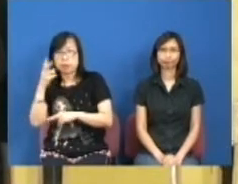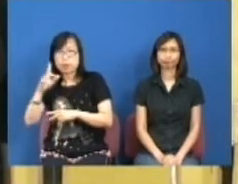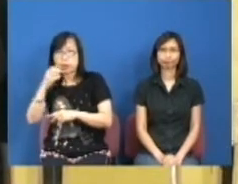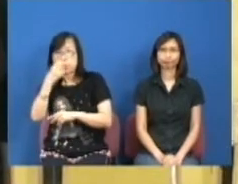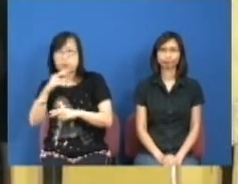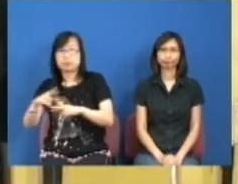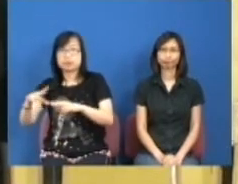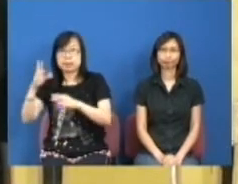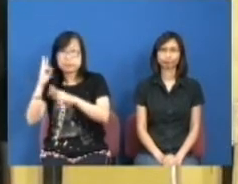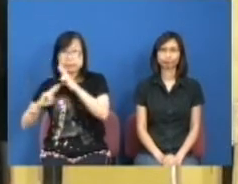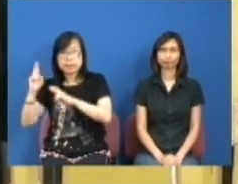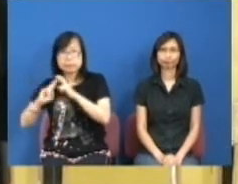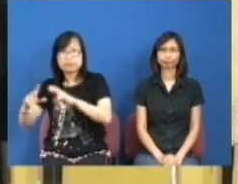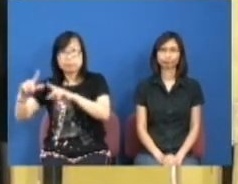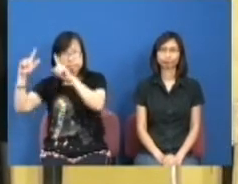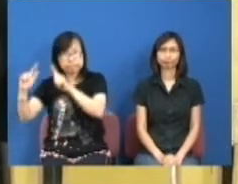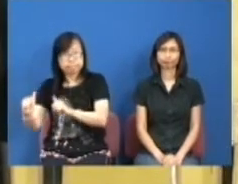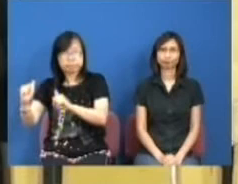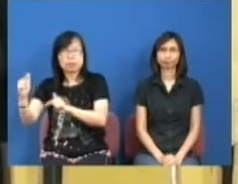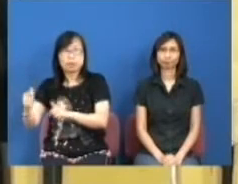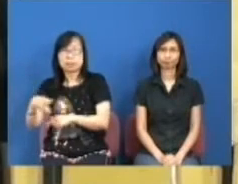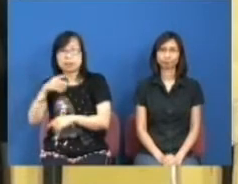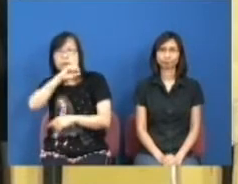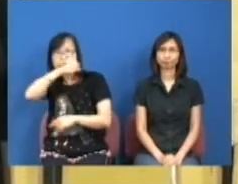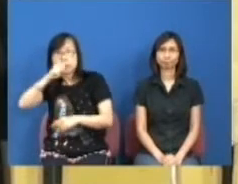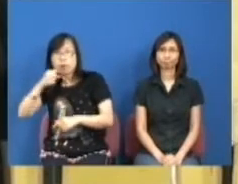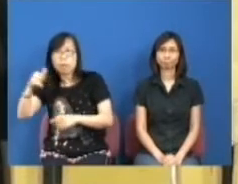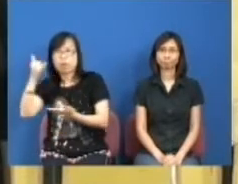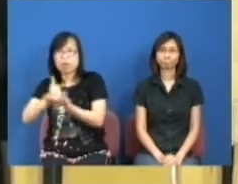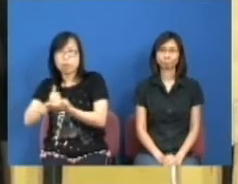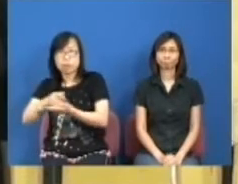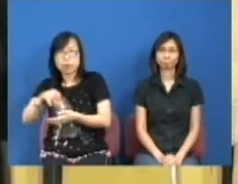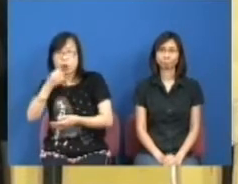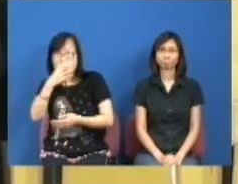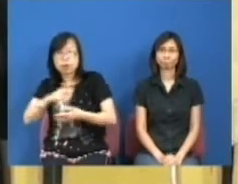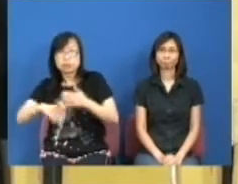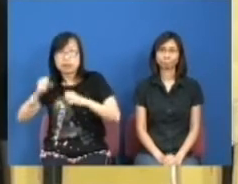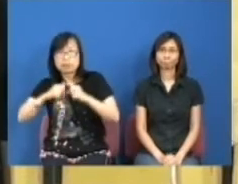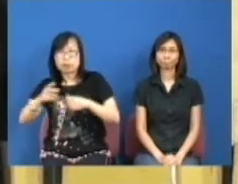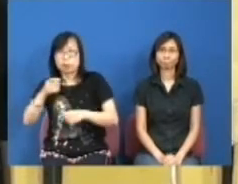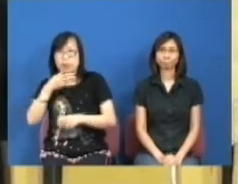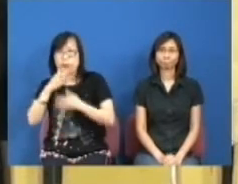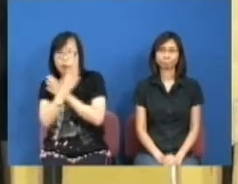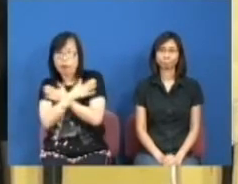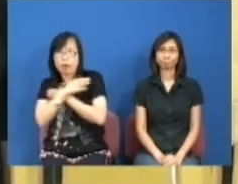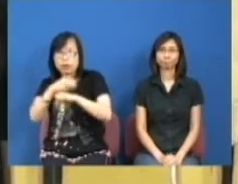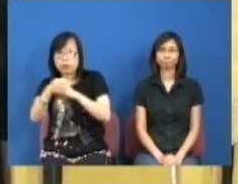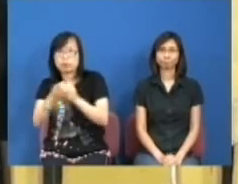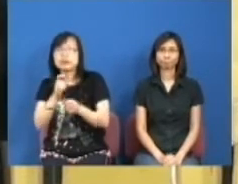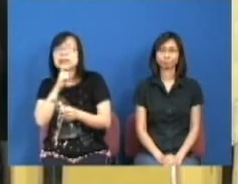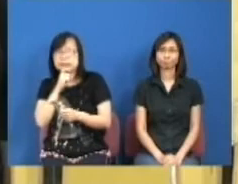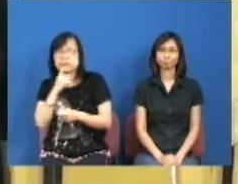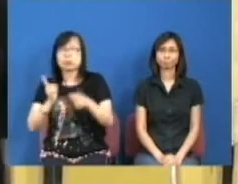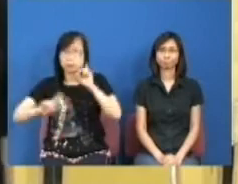香港五十年代嘅時候，當國民黨喺香港仍然係好活躍嘅時候咧，咁我哋如果有愛國公會咧，就一定有自由公會